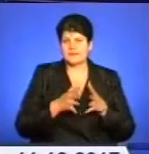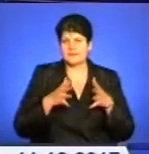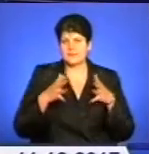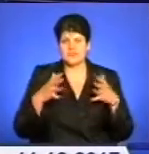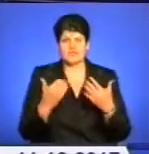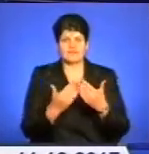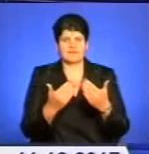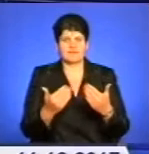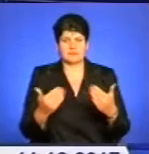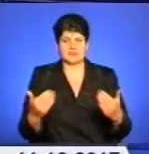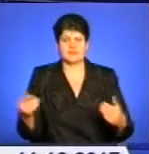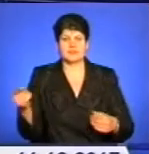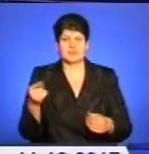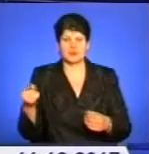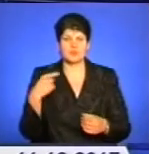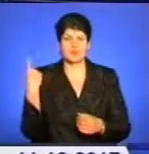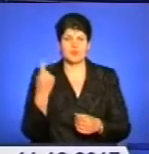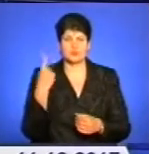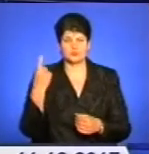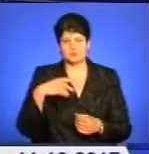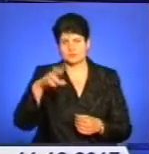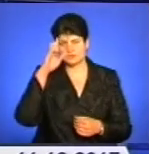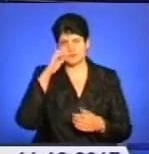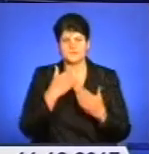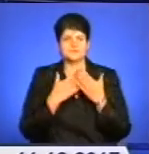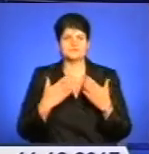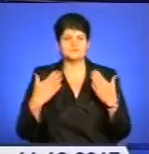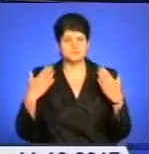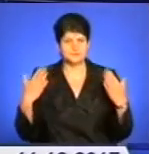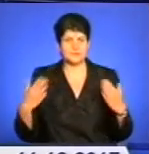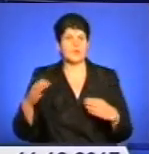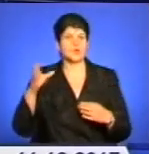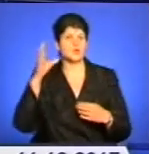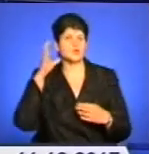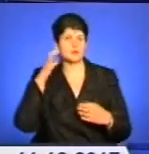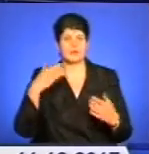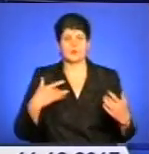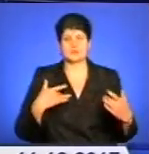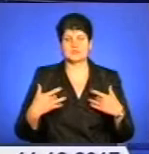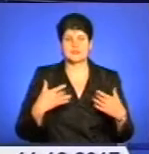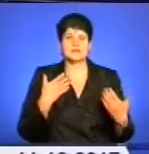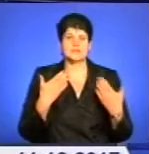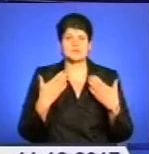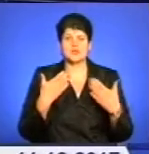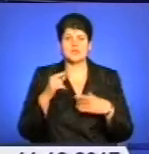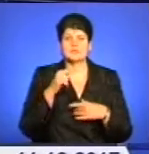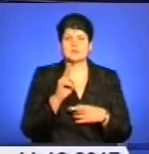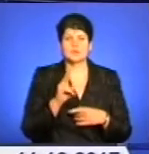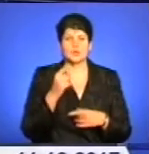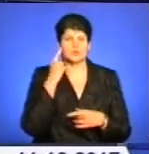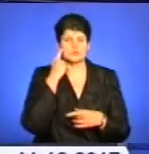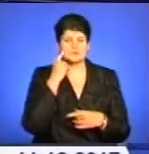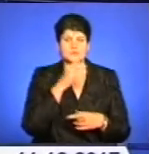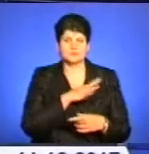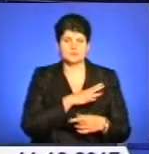етнографічній виставці у Тернопільському обласному краєзнавчому музеї. Слухала концерт і спілкувалася з тими, хто оцінював, і наша